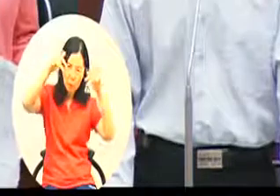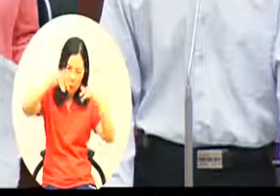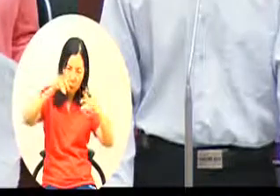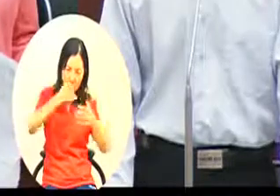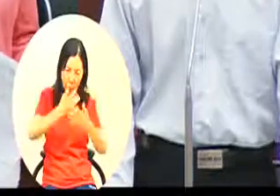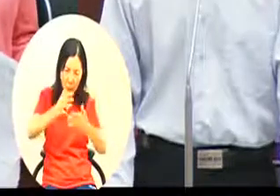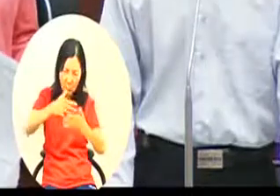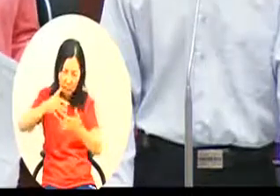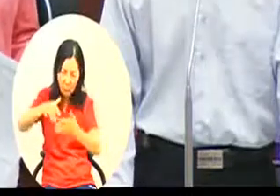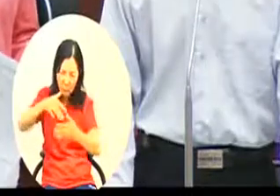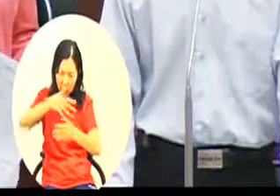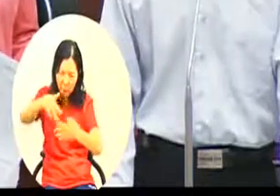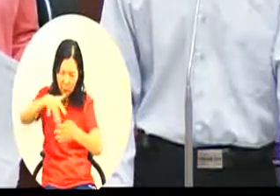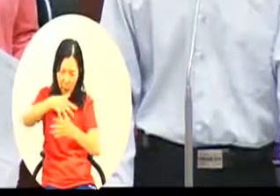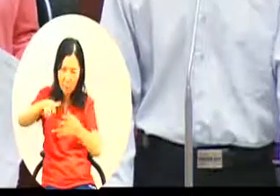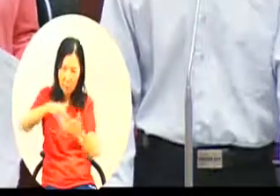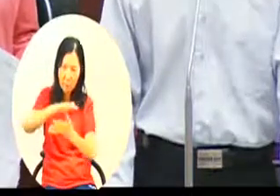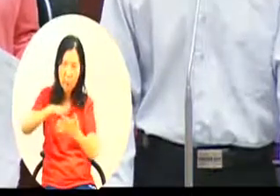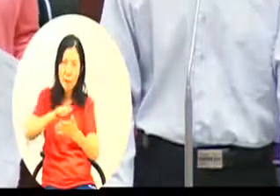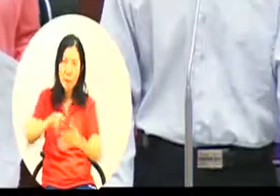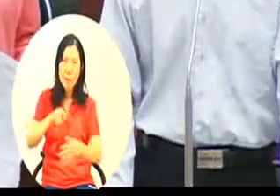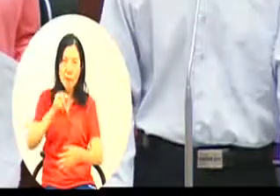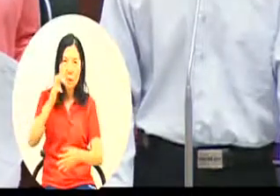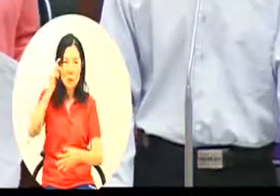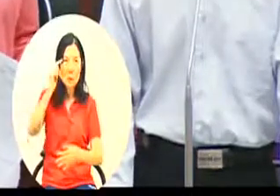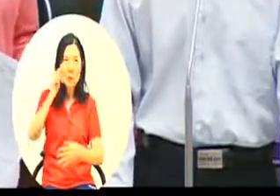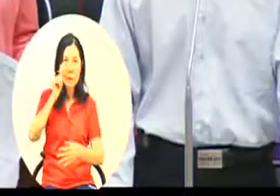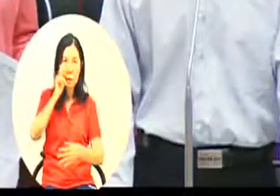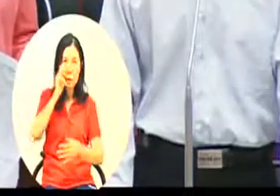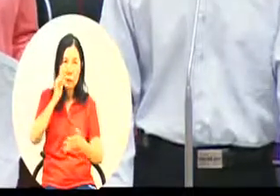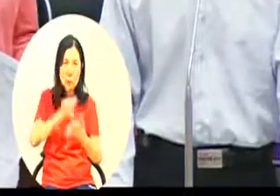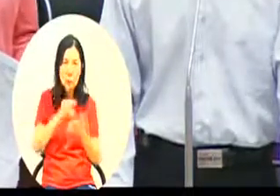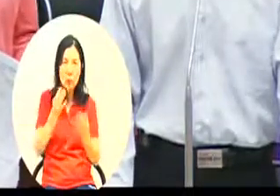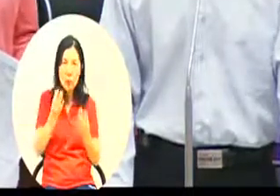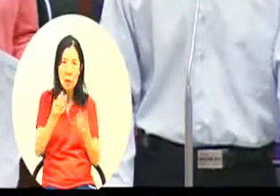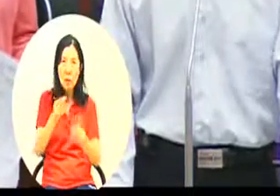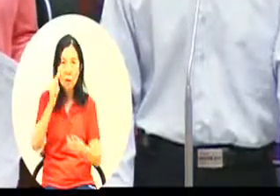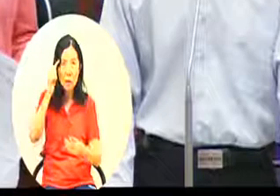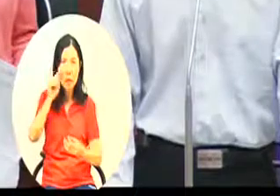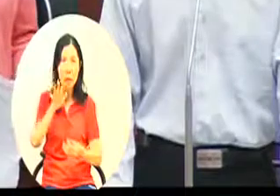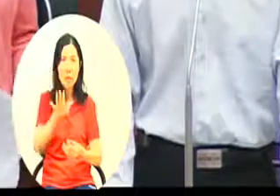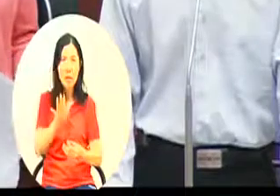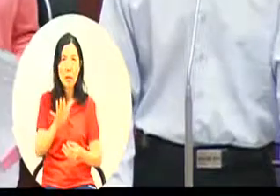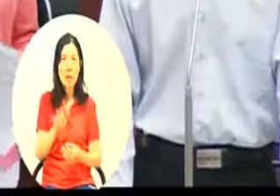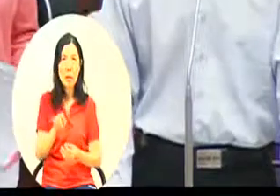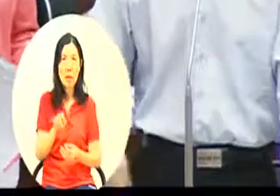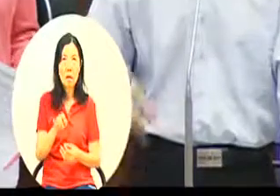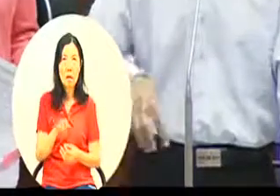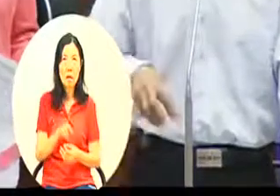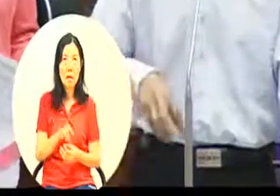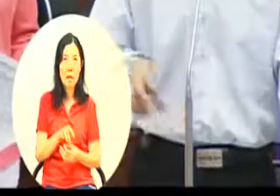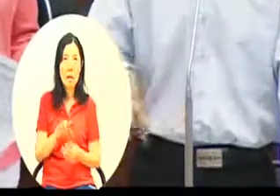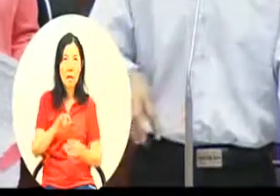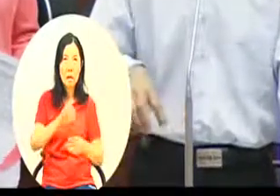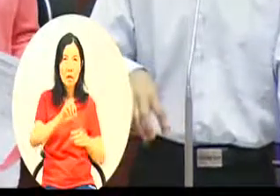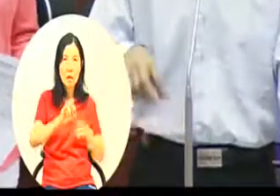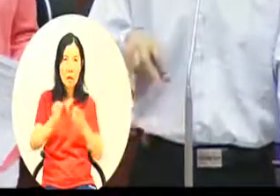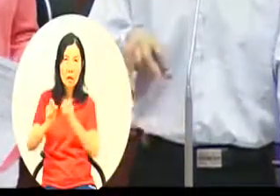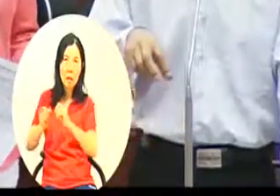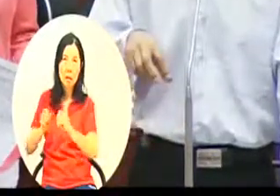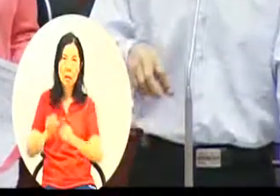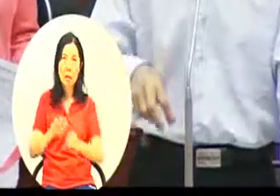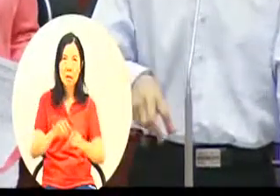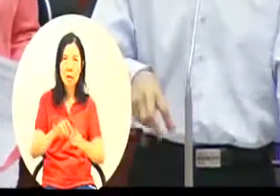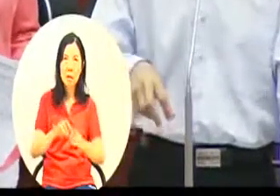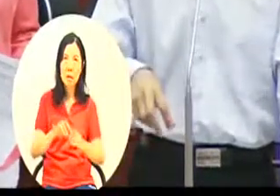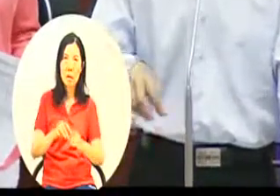冲刷下来，你感觉会没毒哦？ 这个部分真，这个我们周边每当时的